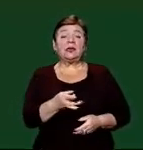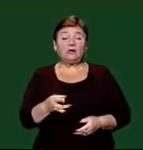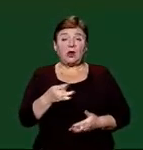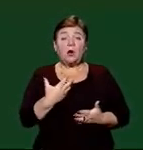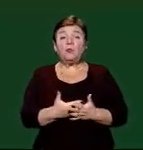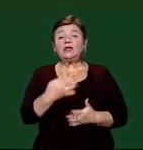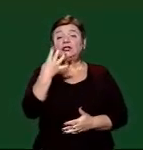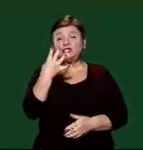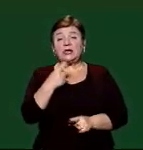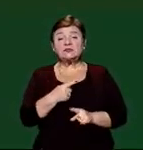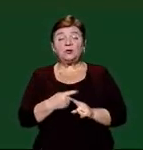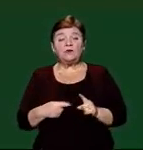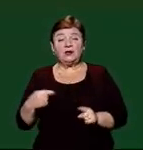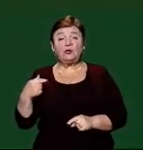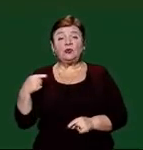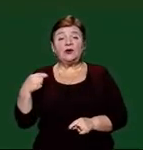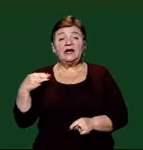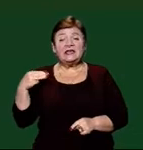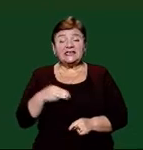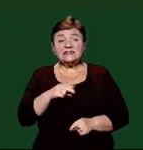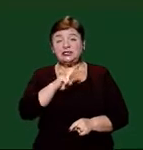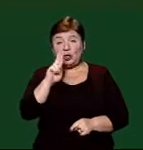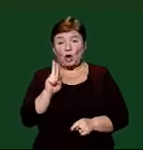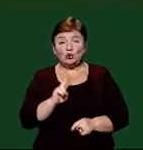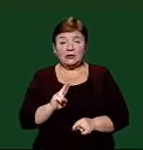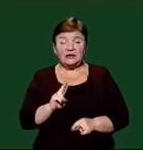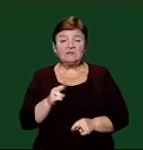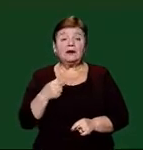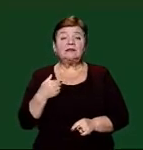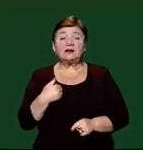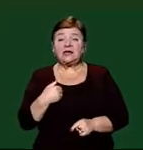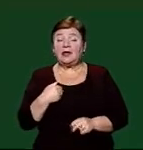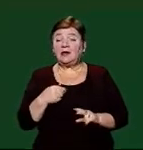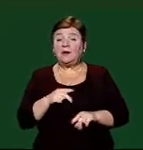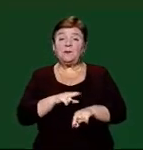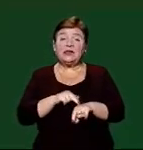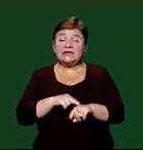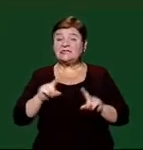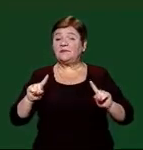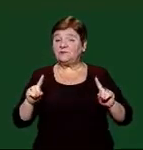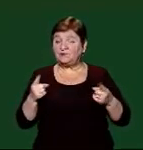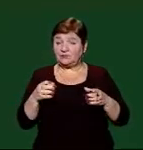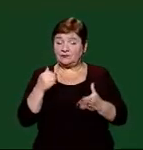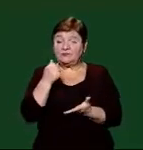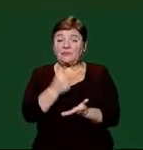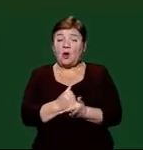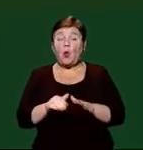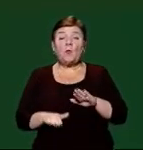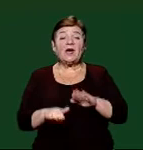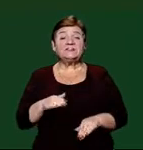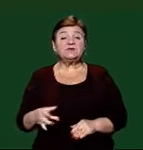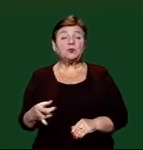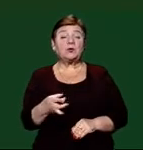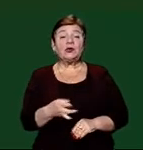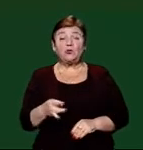понад 4,5 тисяч американських доларів. Правоохоронці затримали лідера угруповання у Мукачівському